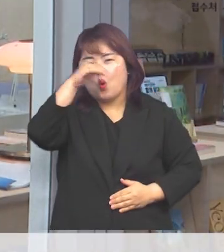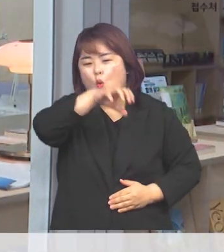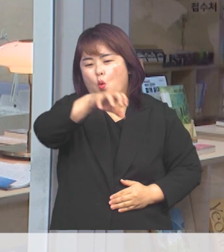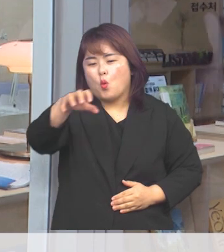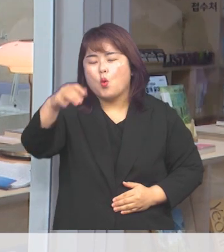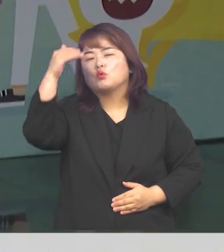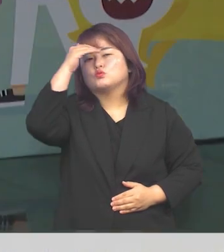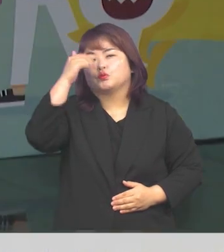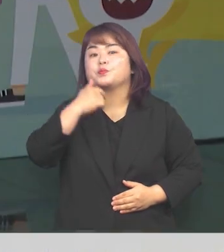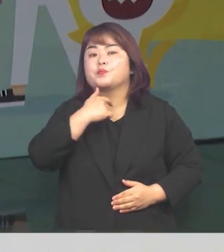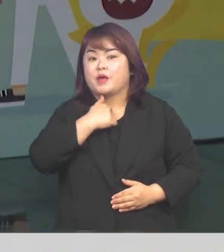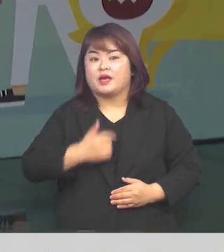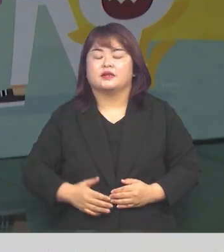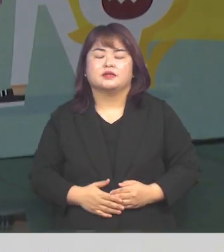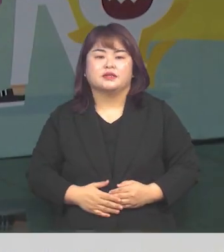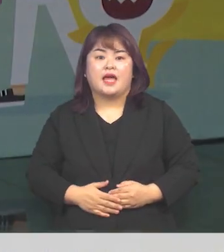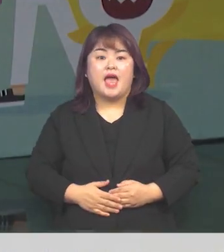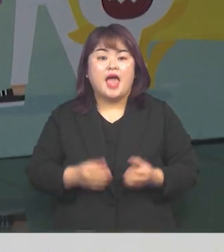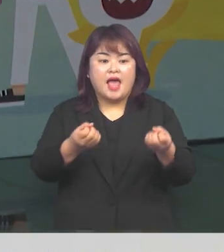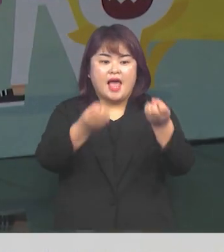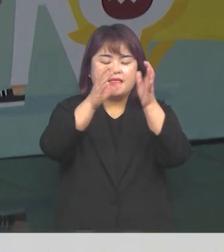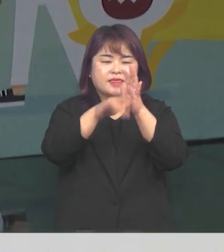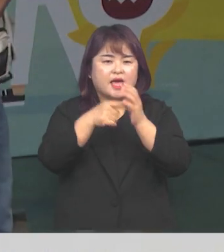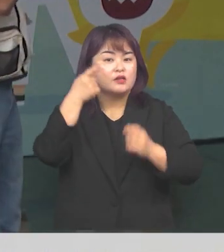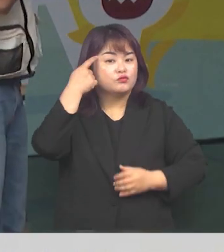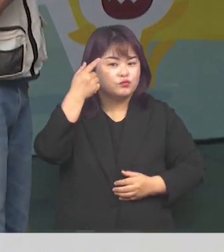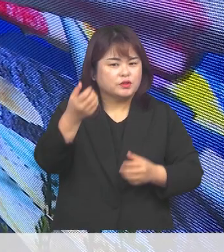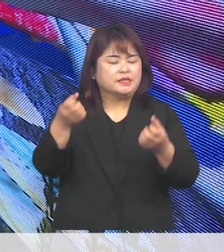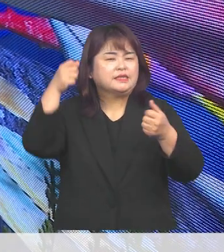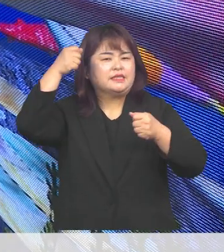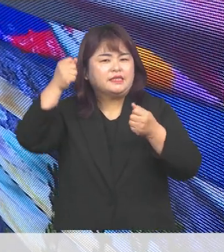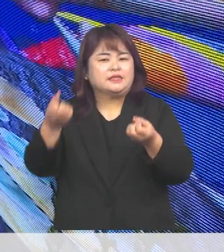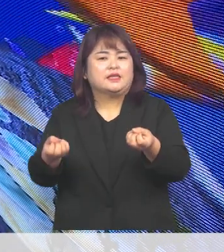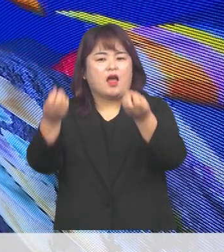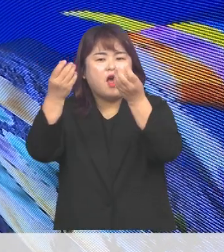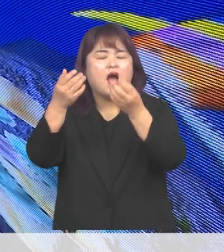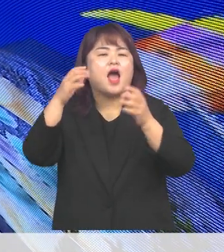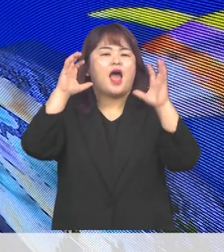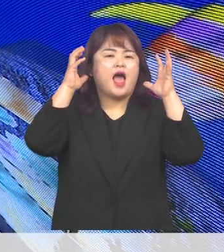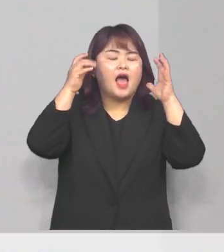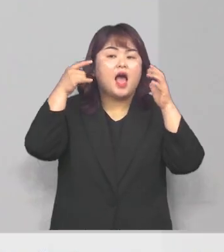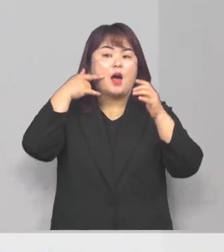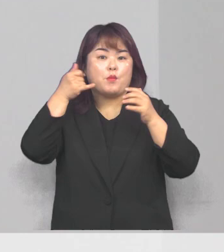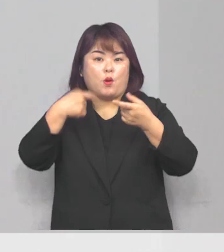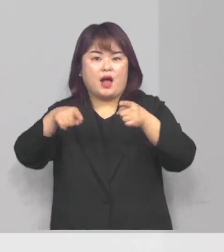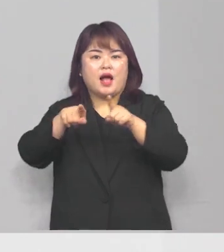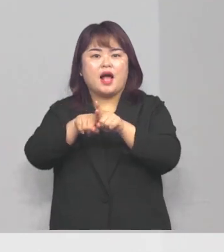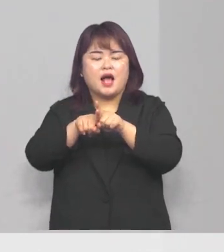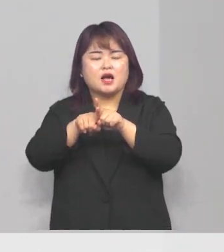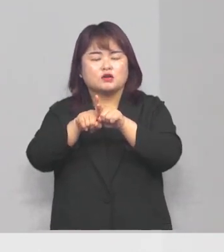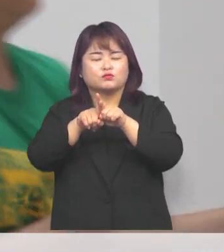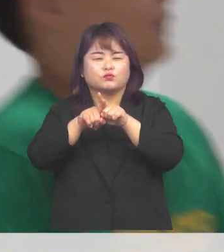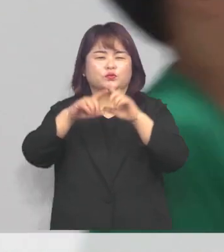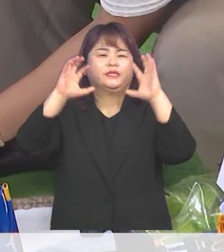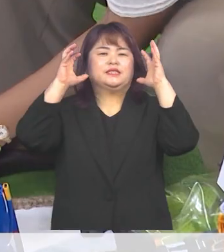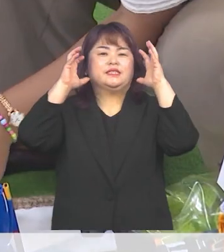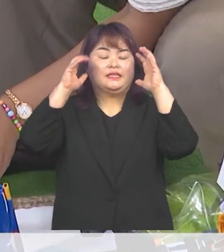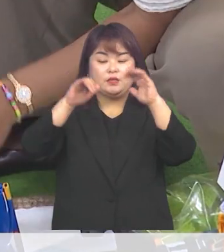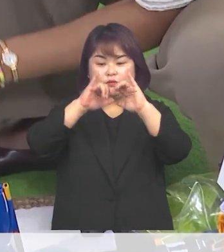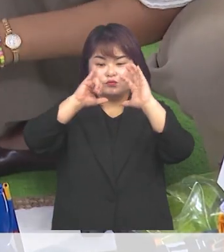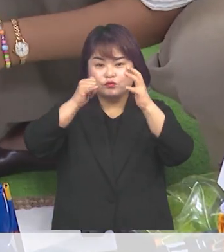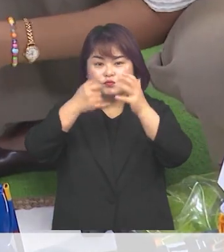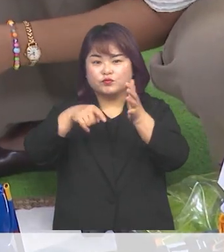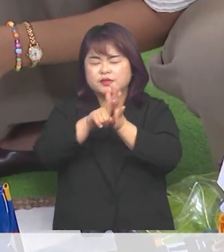숲을 둘러봤습니다. 행사에는 퀴즈쇼와 콘서트 등 아이들과 학부모가 함께 동심의 세계를 누릴 수 있는